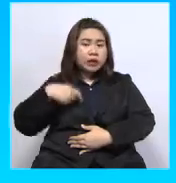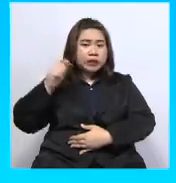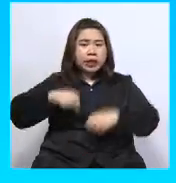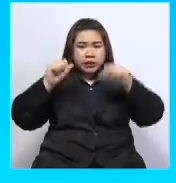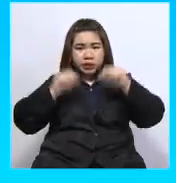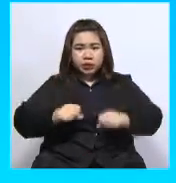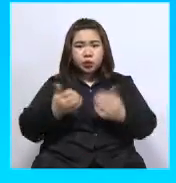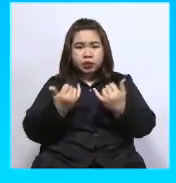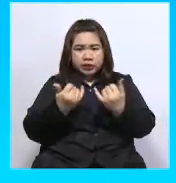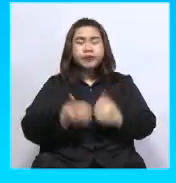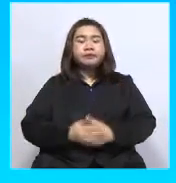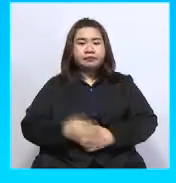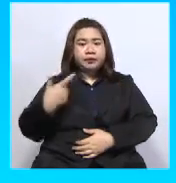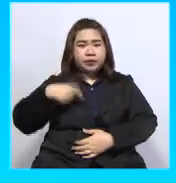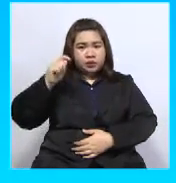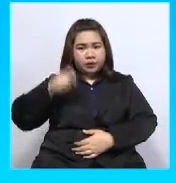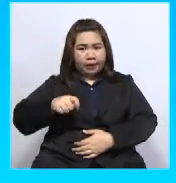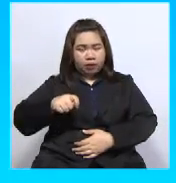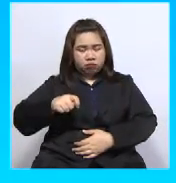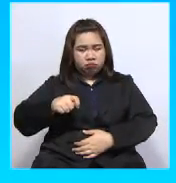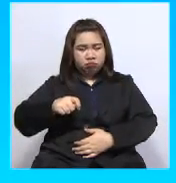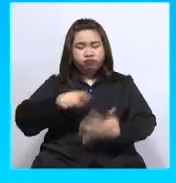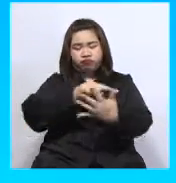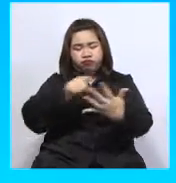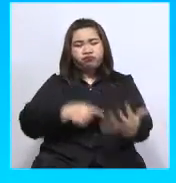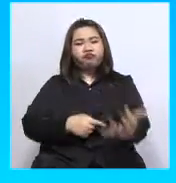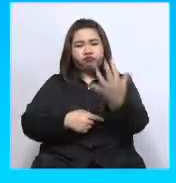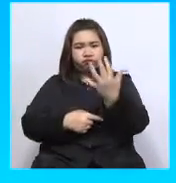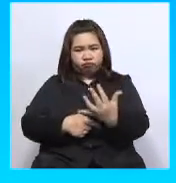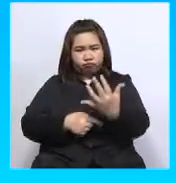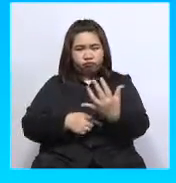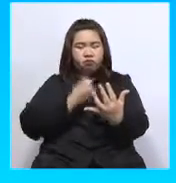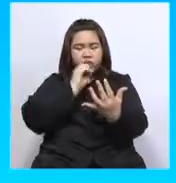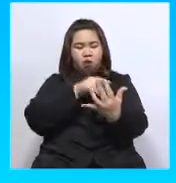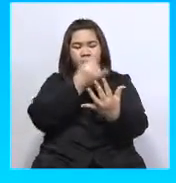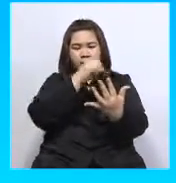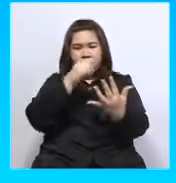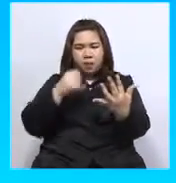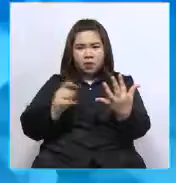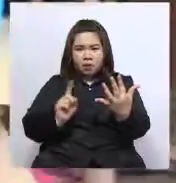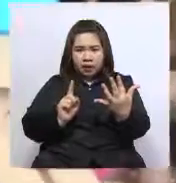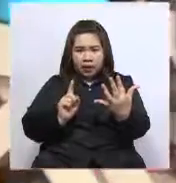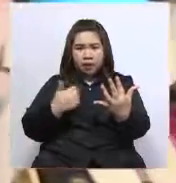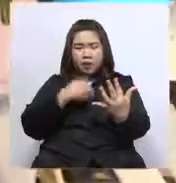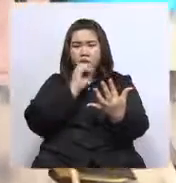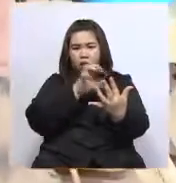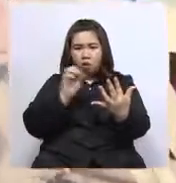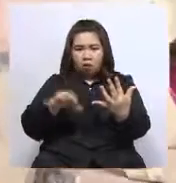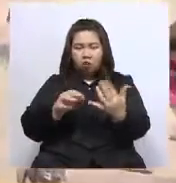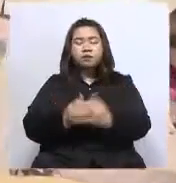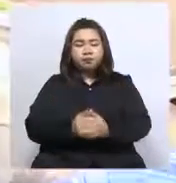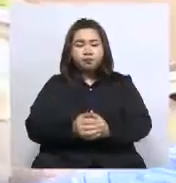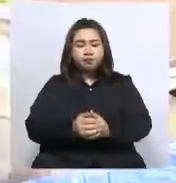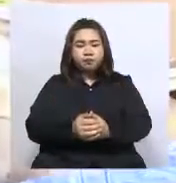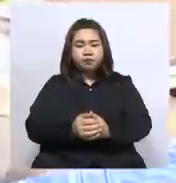ในคดีดังกล่าวนี้นะครับโดยศาลจะทำการเบิกตัวผู้ต้องหาทั้ง5คนมารับฟังคำพิพากษาด้วยเช่นเดียวกันครับขณะ